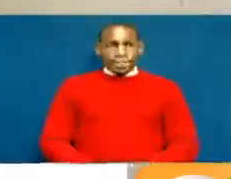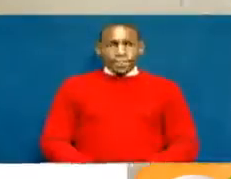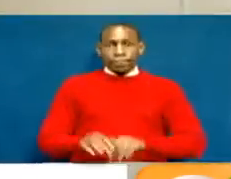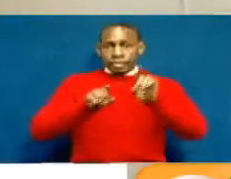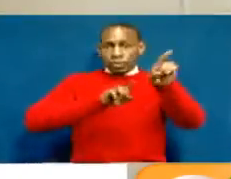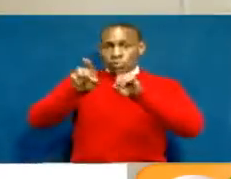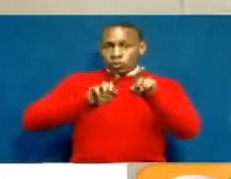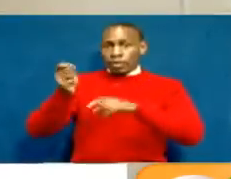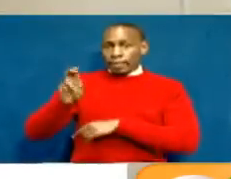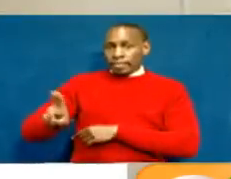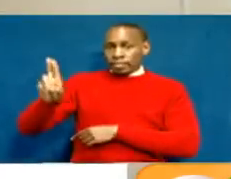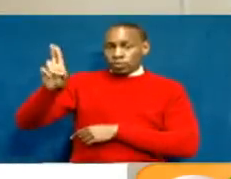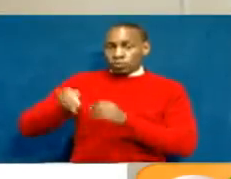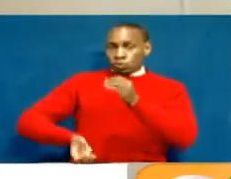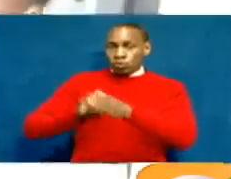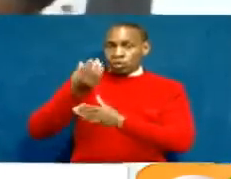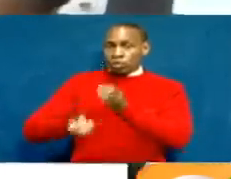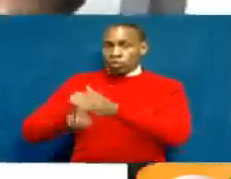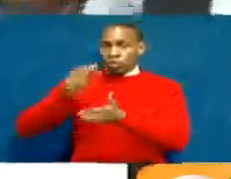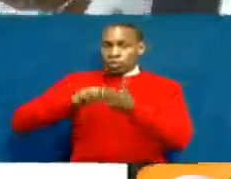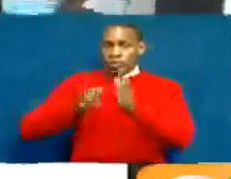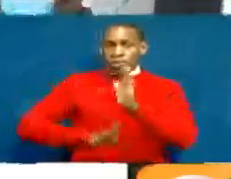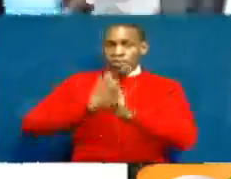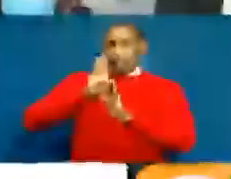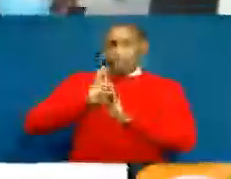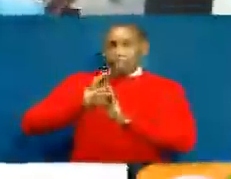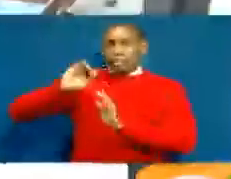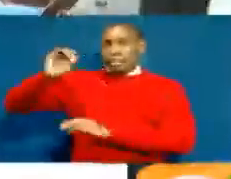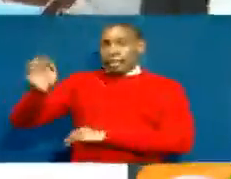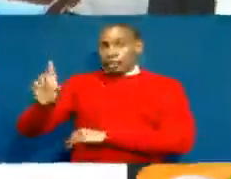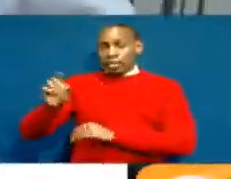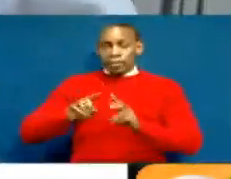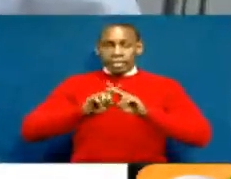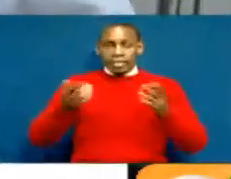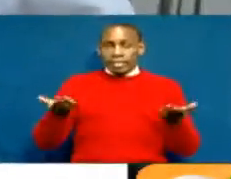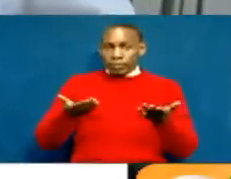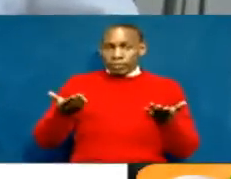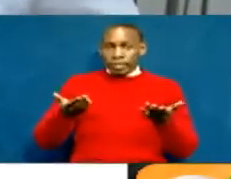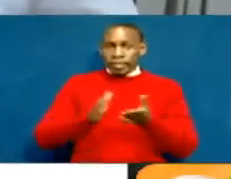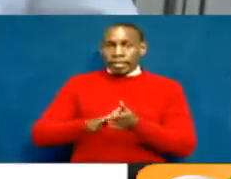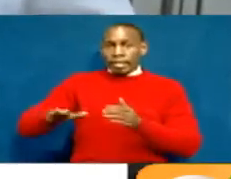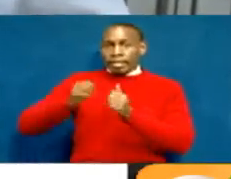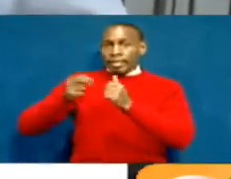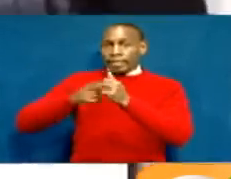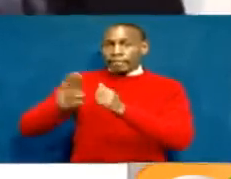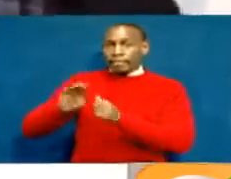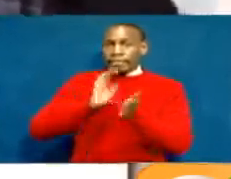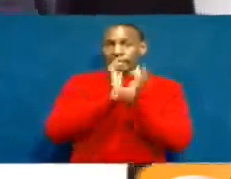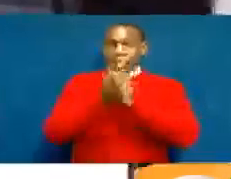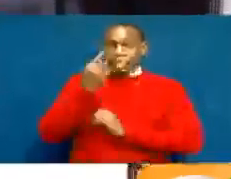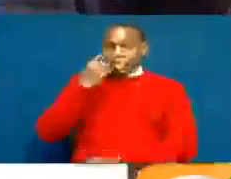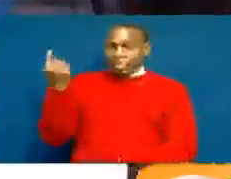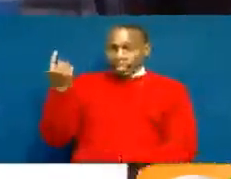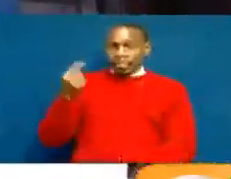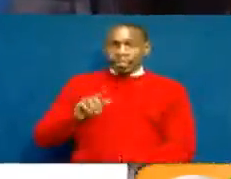Ziara ya Rais Uhuru Kenyatta kuzindua miradi ya maendeleo jijini Nairobi ilianzia eneo la Mwiki Kasarani. Hapa